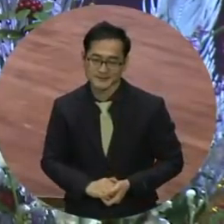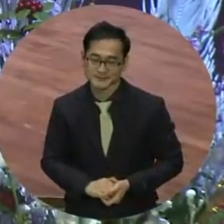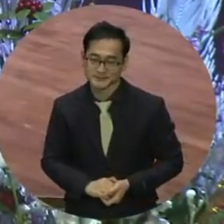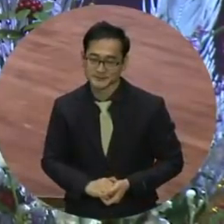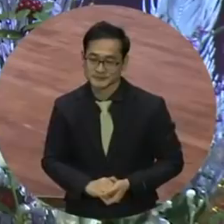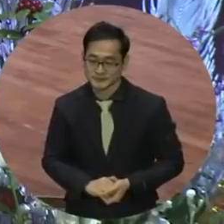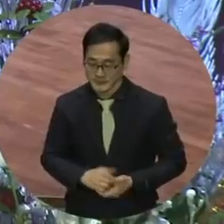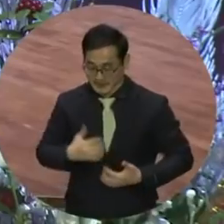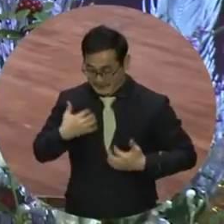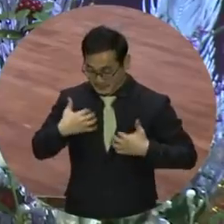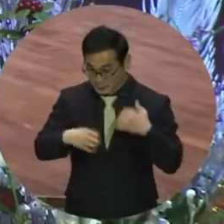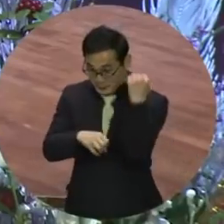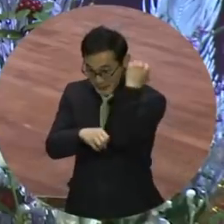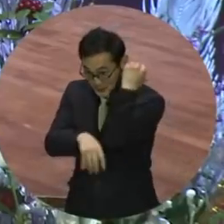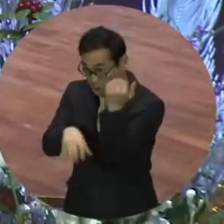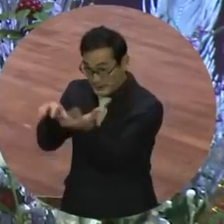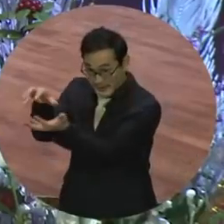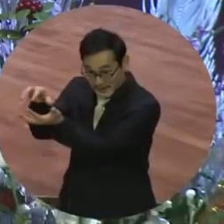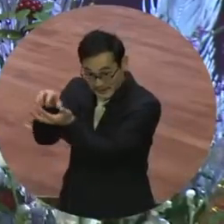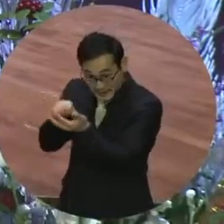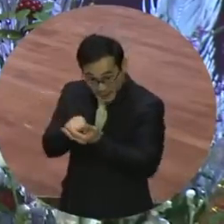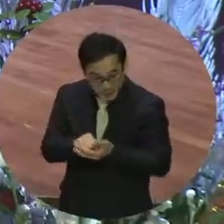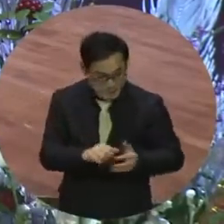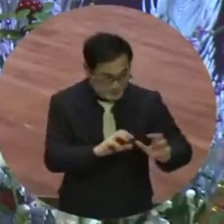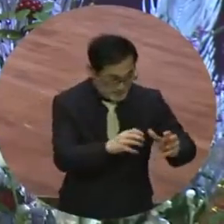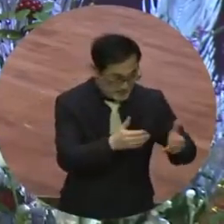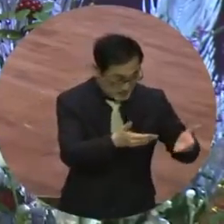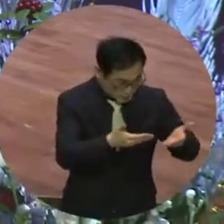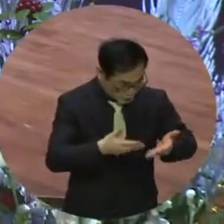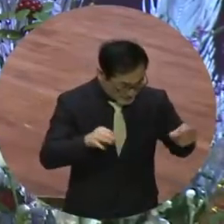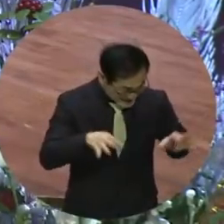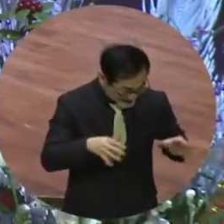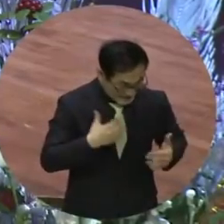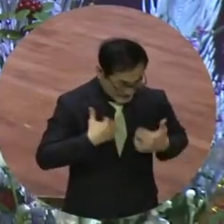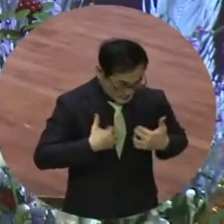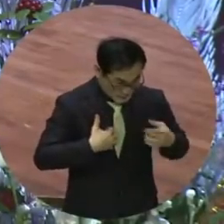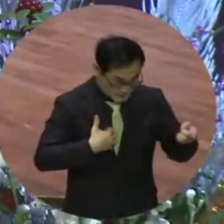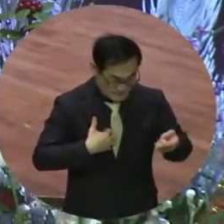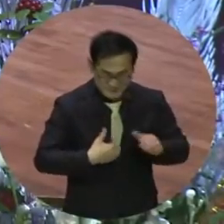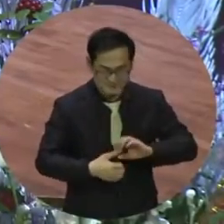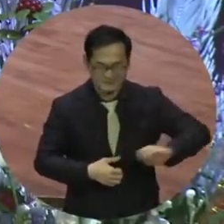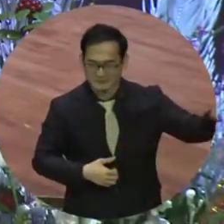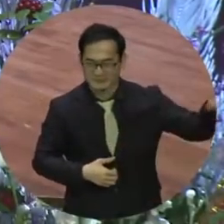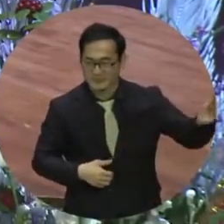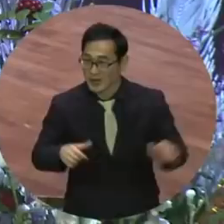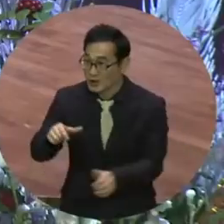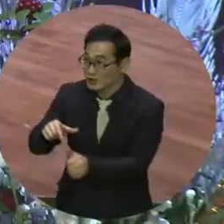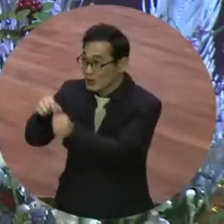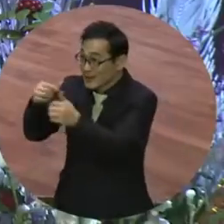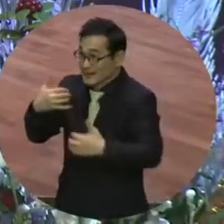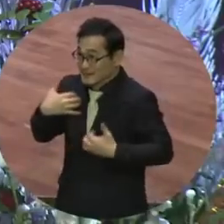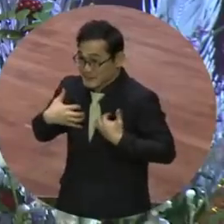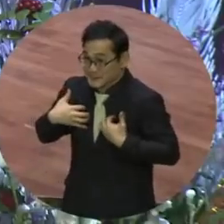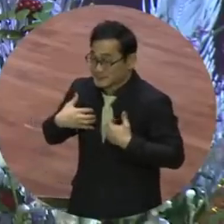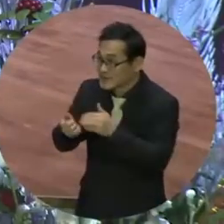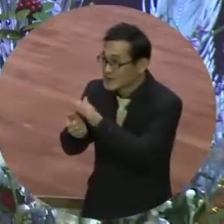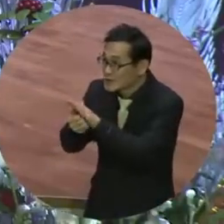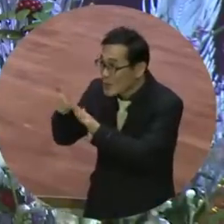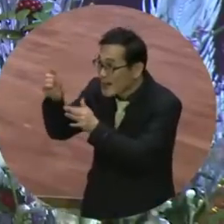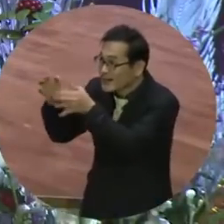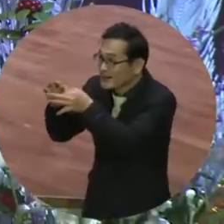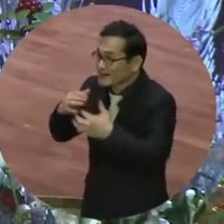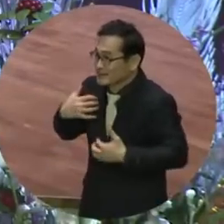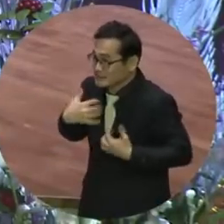바탕으로 해서 세상에 주는 일생 기쁨이 아니라 이 구원의 이 기쁨, 이 소망의 기쁨,